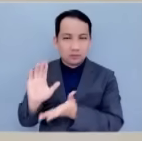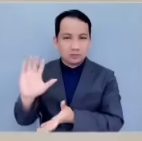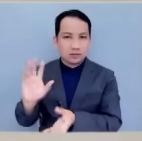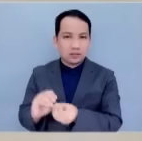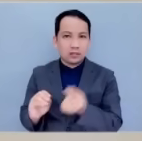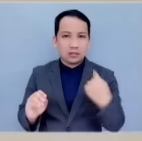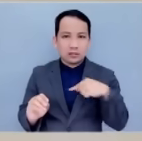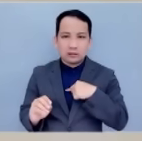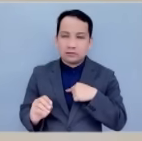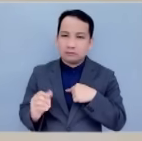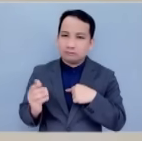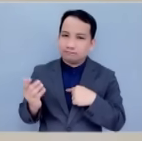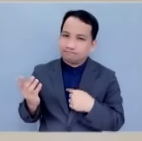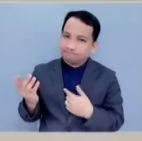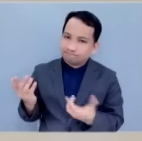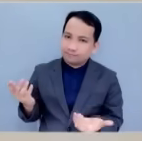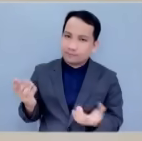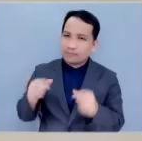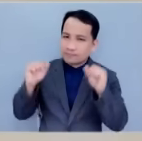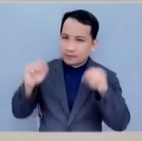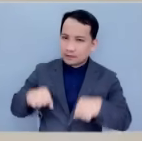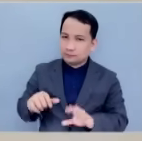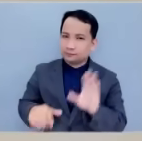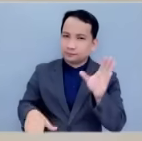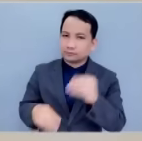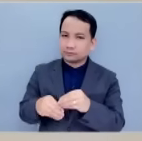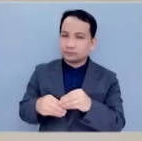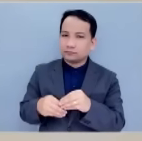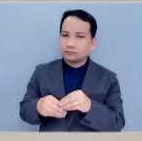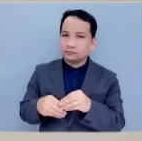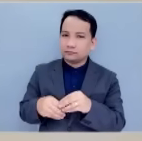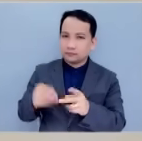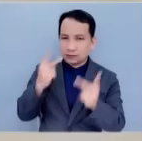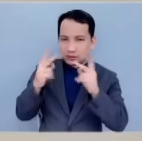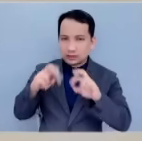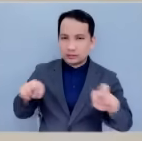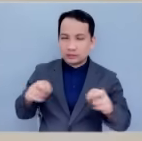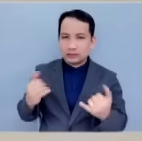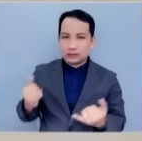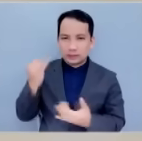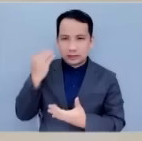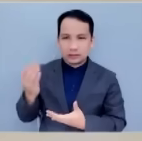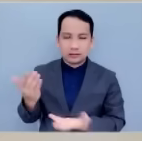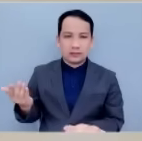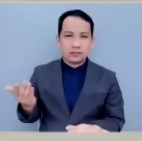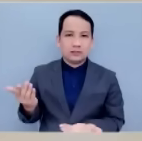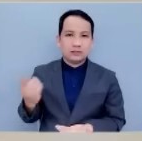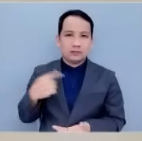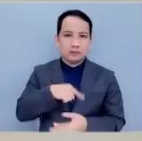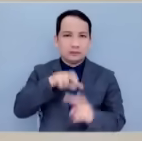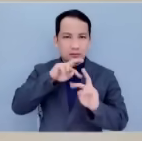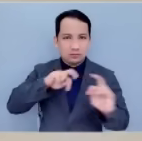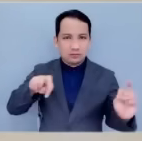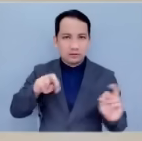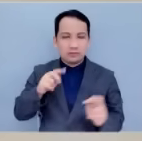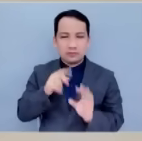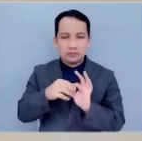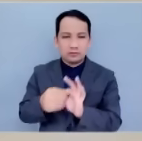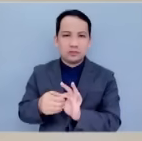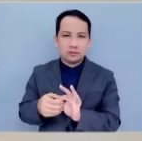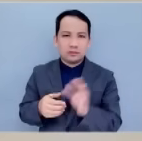point, pwede na siguro mag-visit. Pero as of ngayon, hindi pa po pwede habang